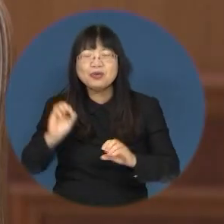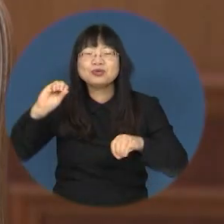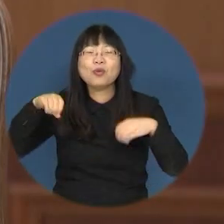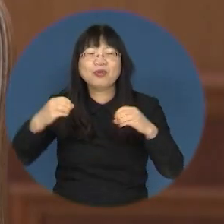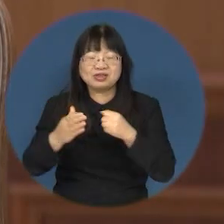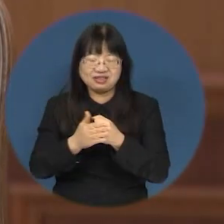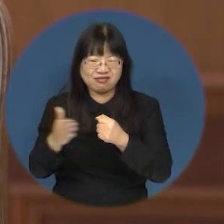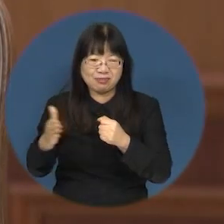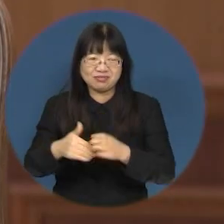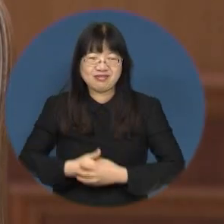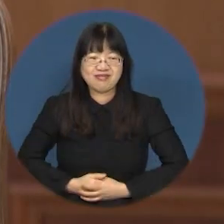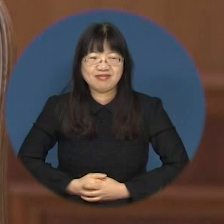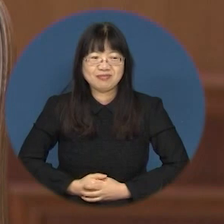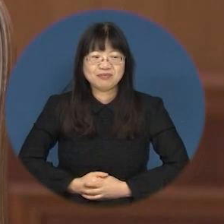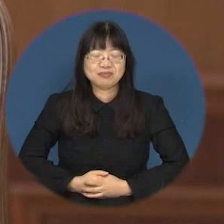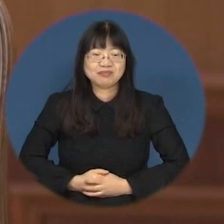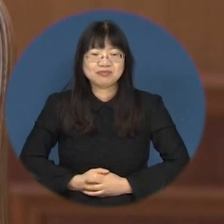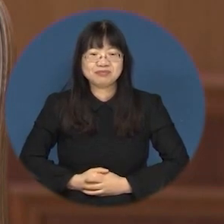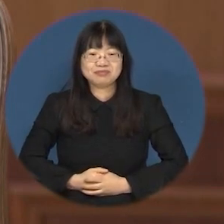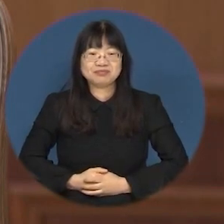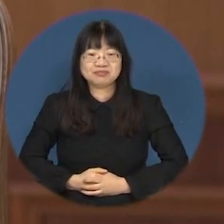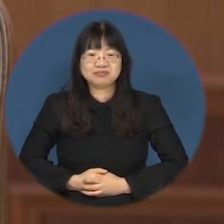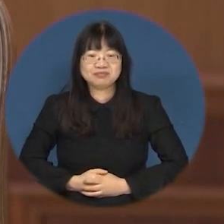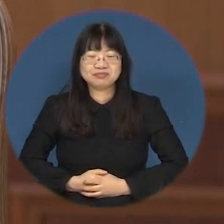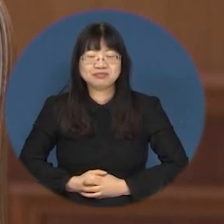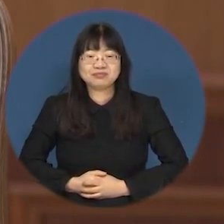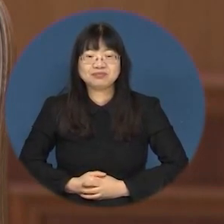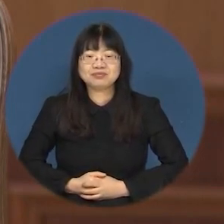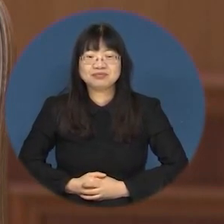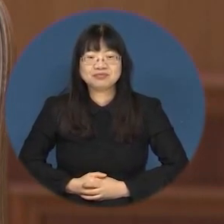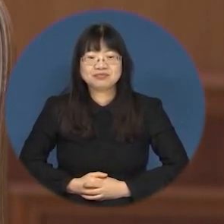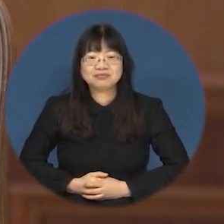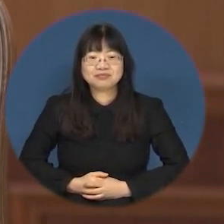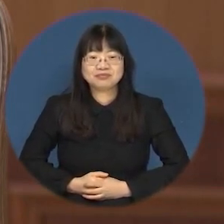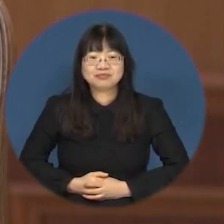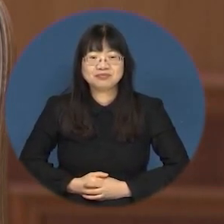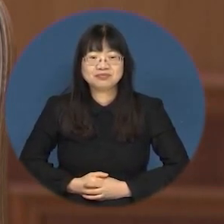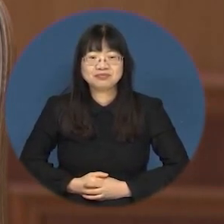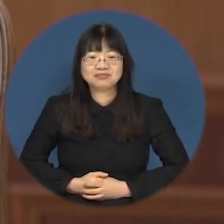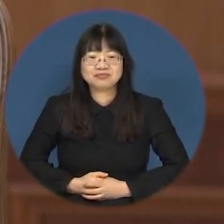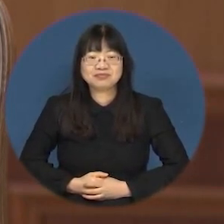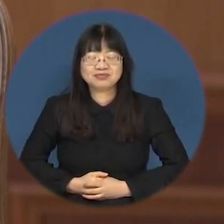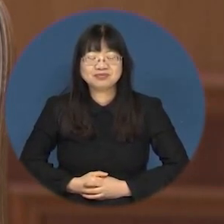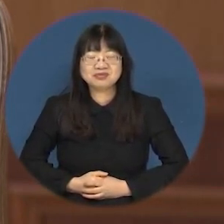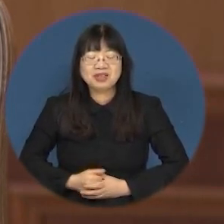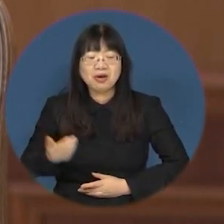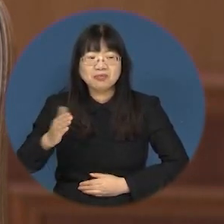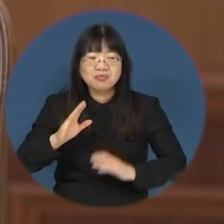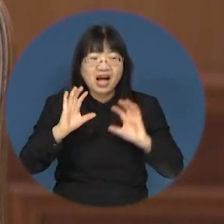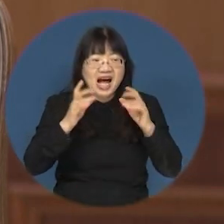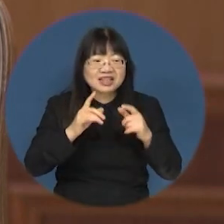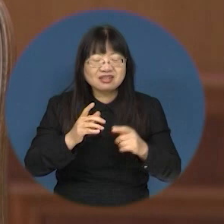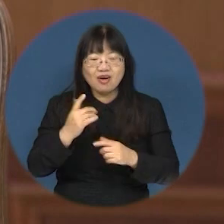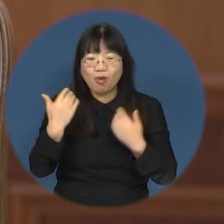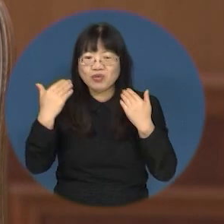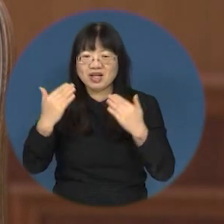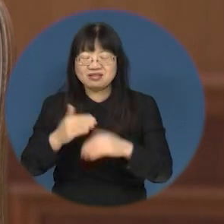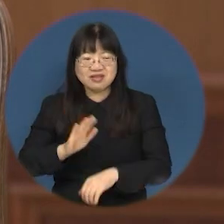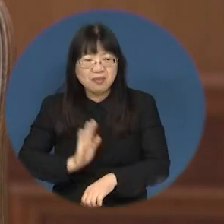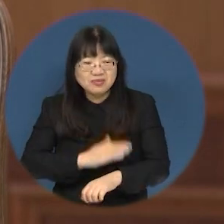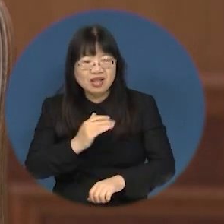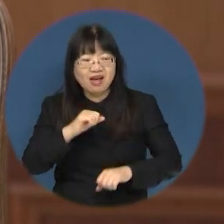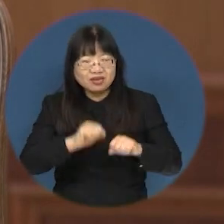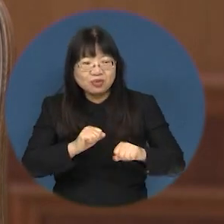좀 약해지잖아요. 사람, 아동이 뭐, 이런 그대로 이렇게 뭐, 어른들에게 불순하게 한다든가, 못되게 한다든가, 이런